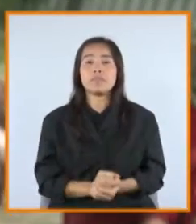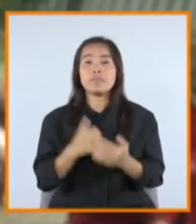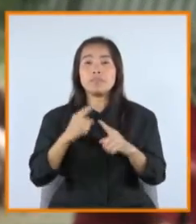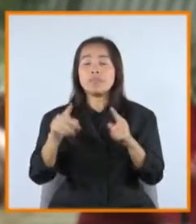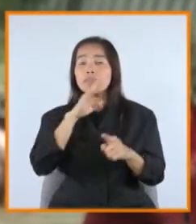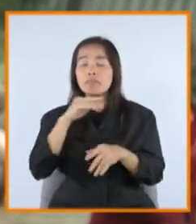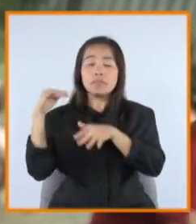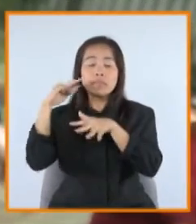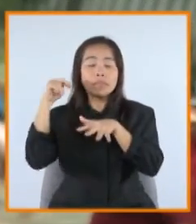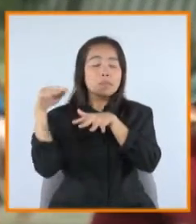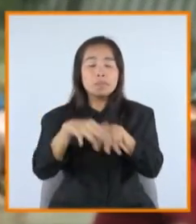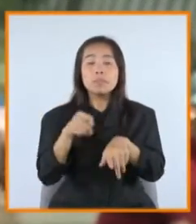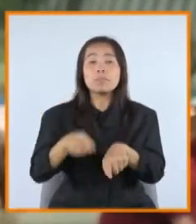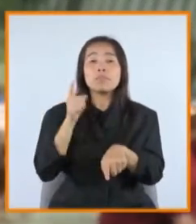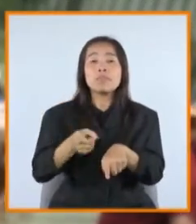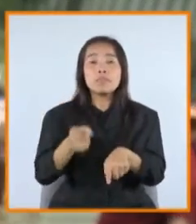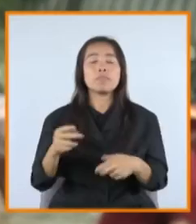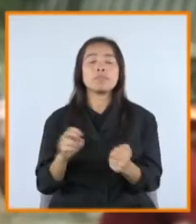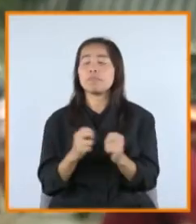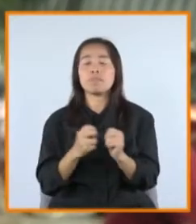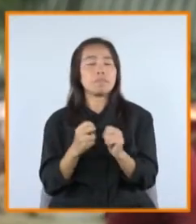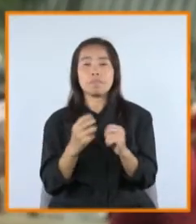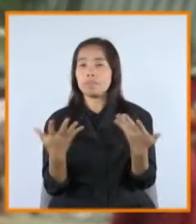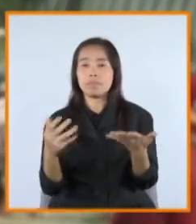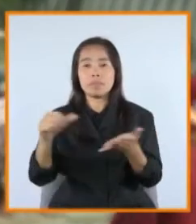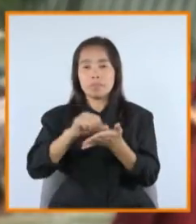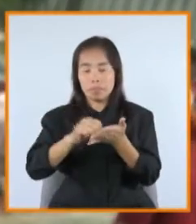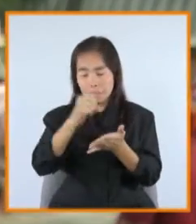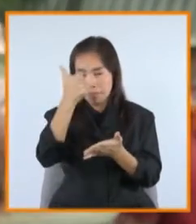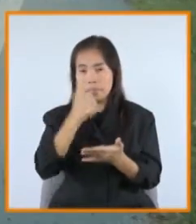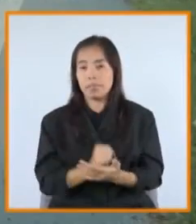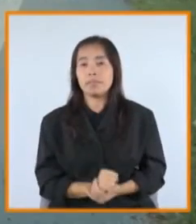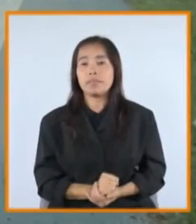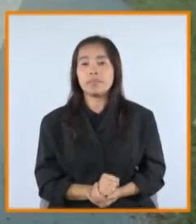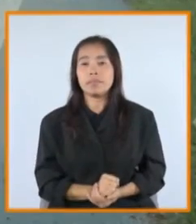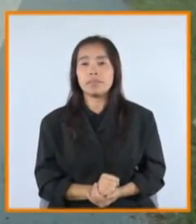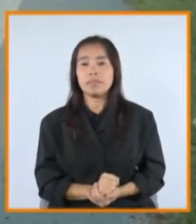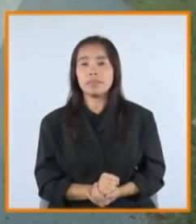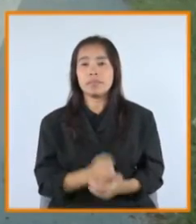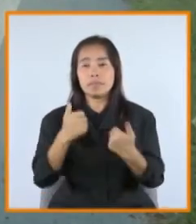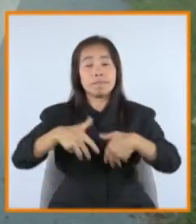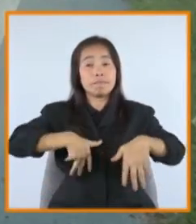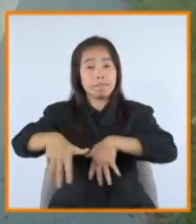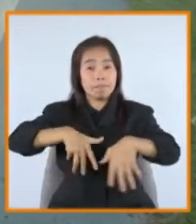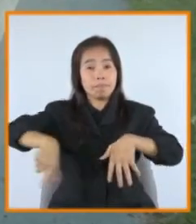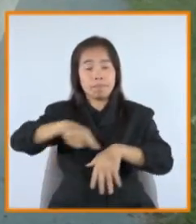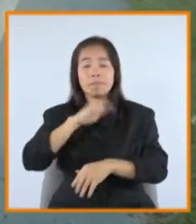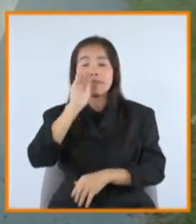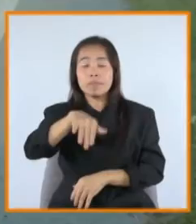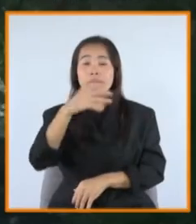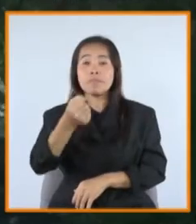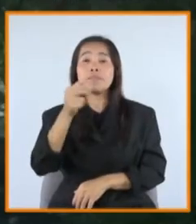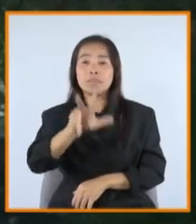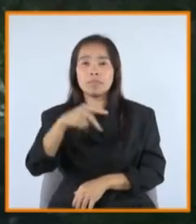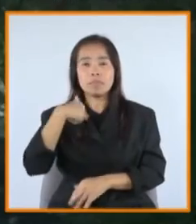น้ำอยู่ระดับนี้คือตอนนี้ก็ปัญหาไม่มีแล้วแก้ปัญหาได้แล้ว ชาวบ้านเรียบคลอง13ยังคงหวังให้หน่วยง